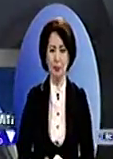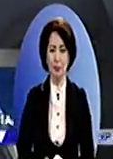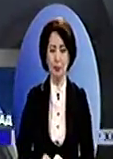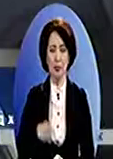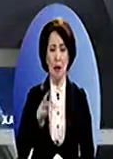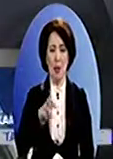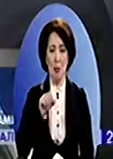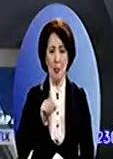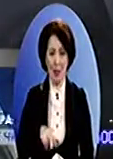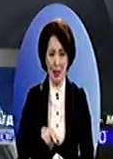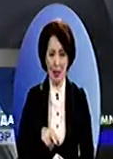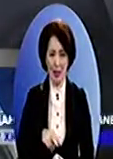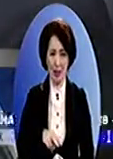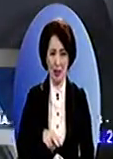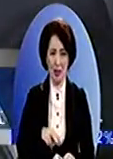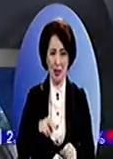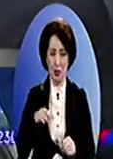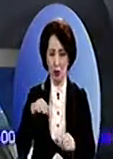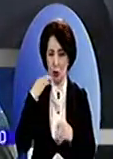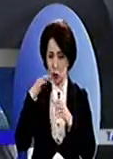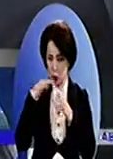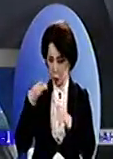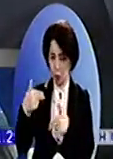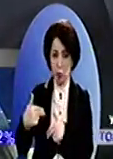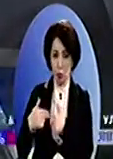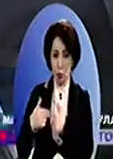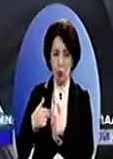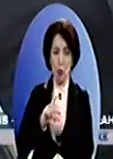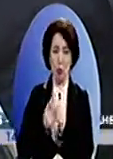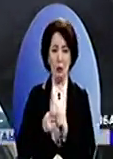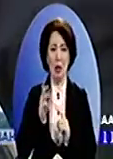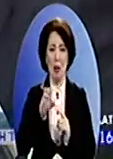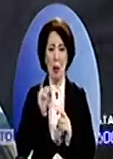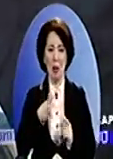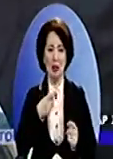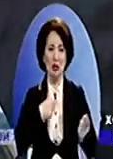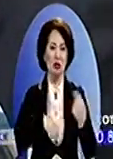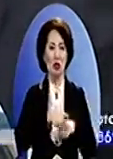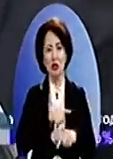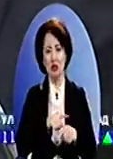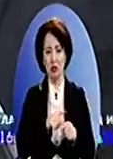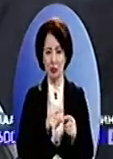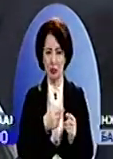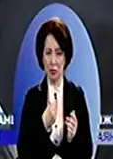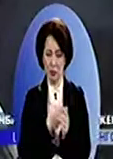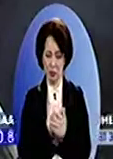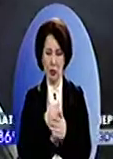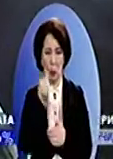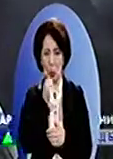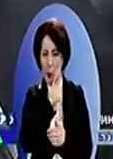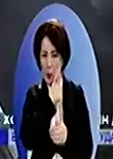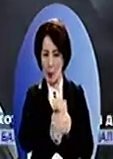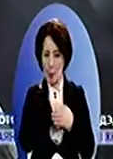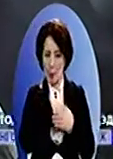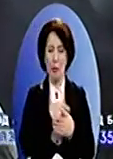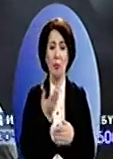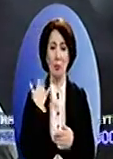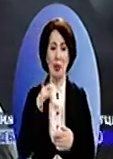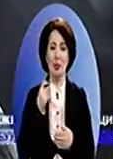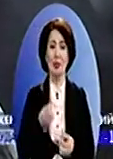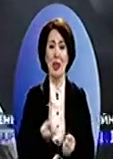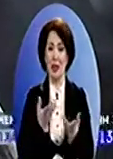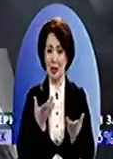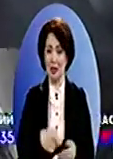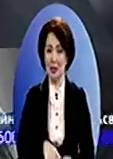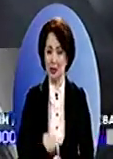мал одоо зөвлөмж тодорхой зүйл өгсөөр байтал малын шилжилт хөдөлгөөн хийжээд үүнийга нууж дарагдуулсан ийм нөхцөл байдал бий болсон.